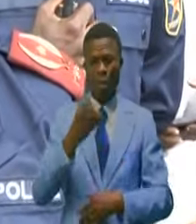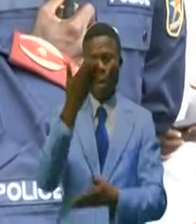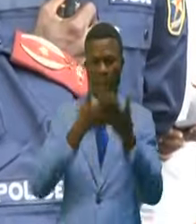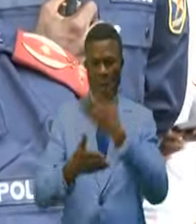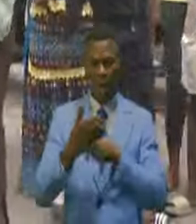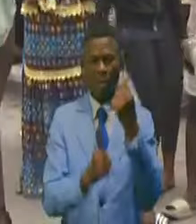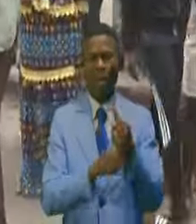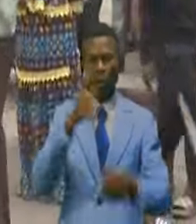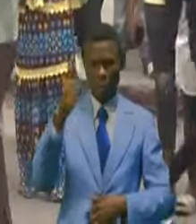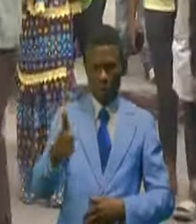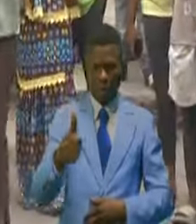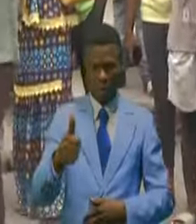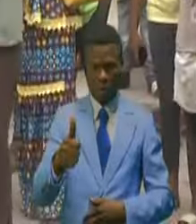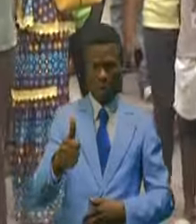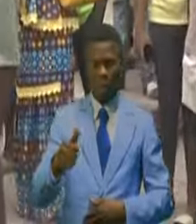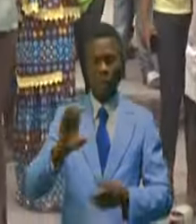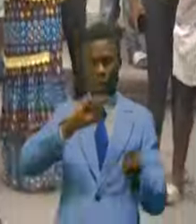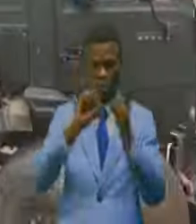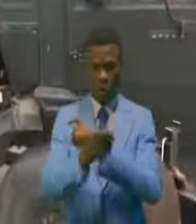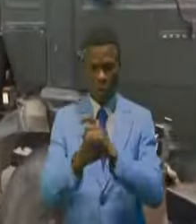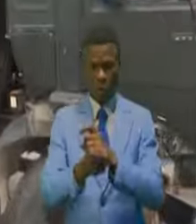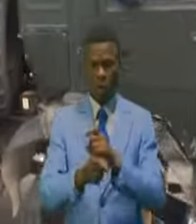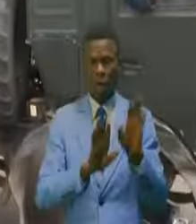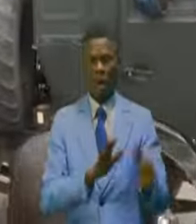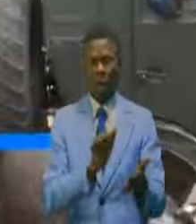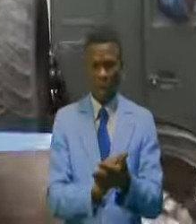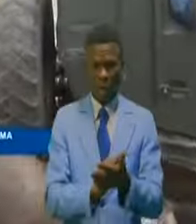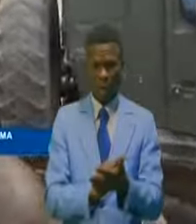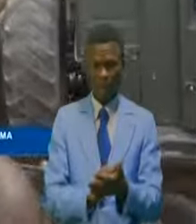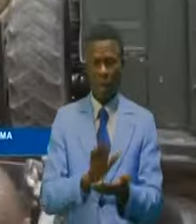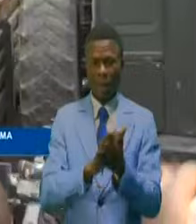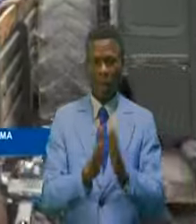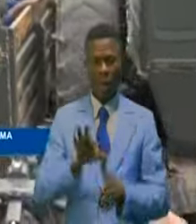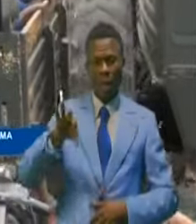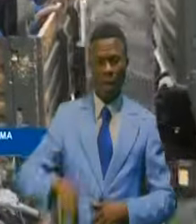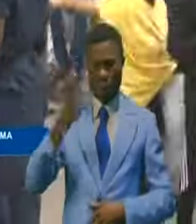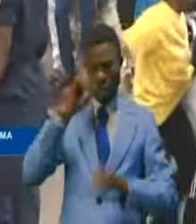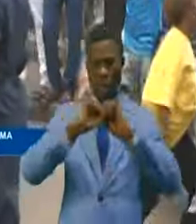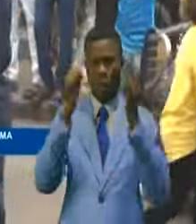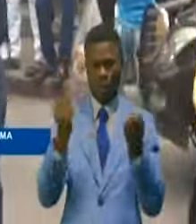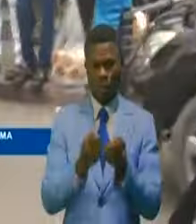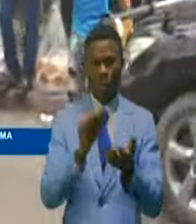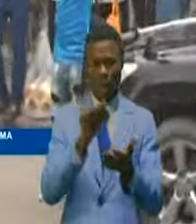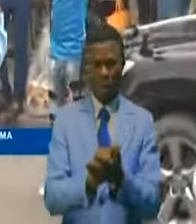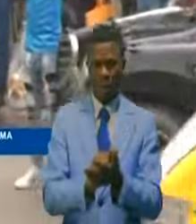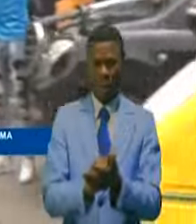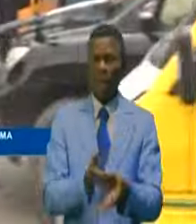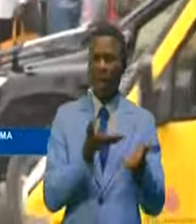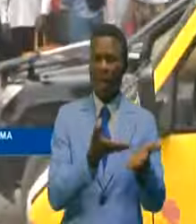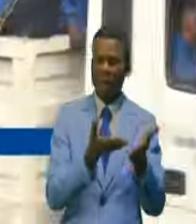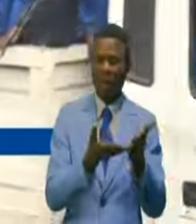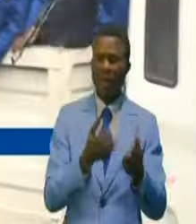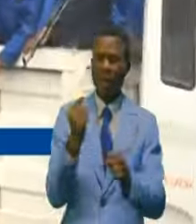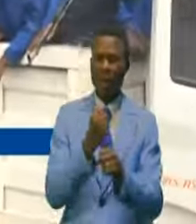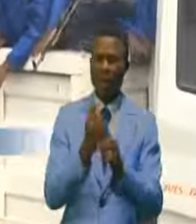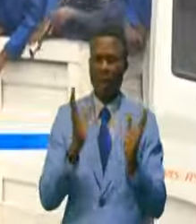des bons citoyens. Cette transformation attendue sera un gain pour la société car il s'agit d'une main-d'œuvre qualifiée